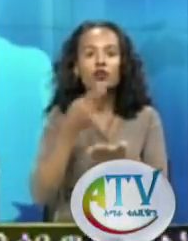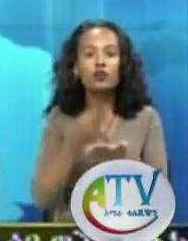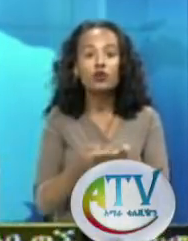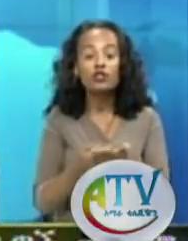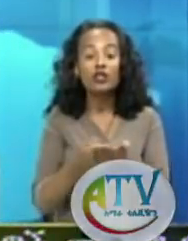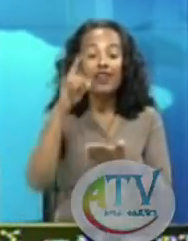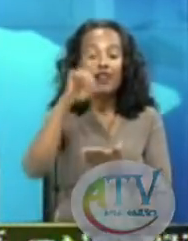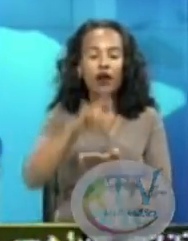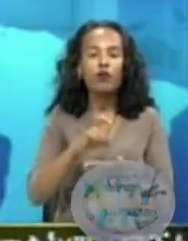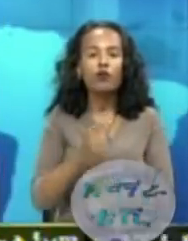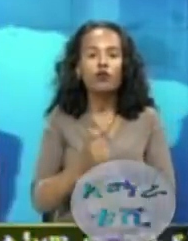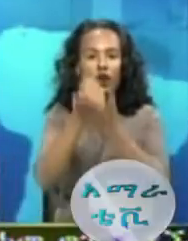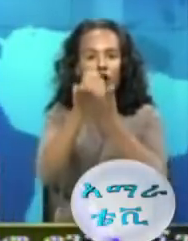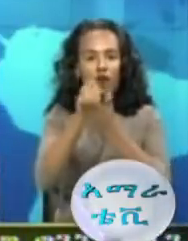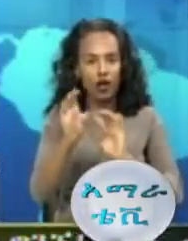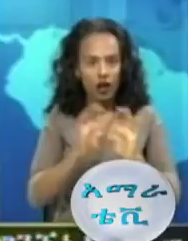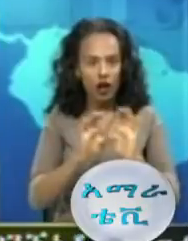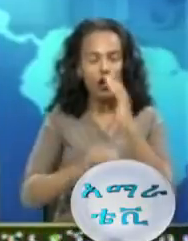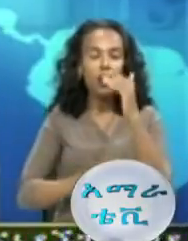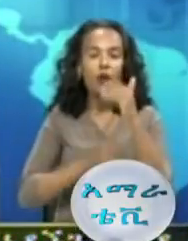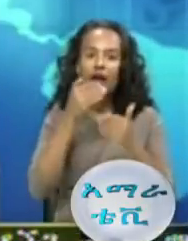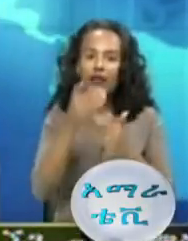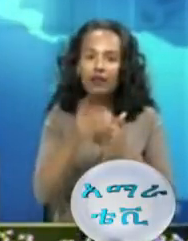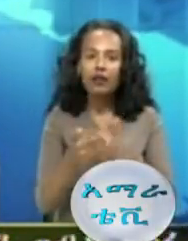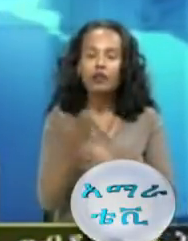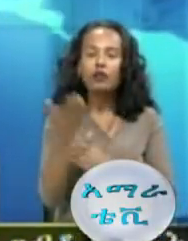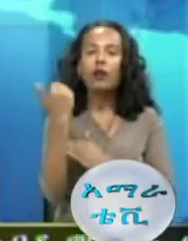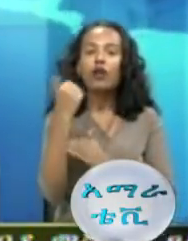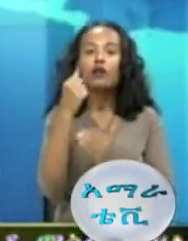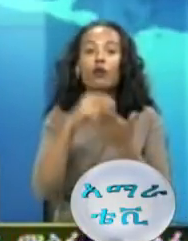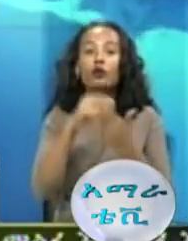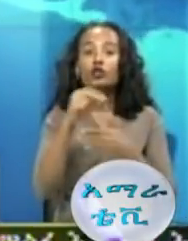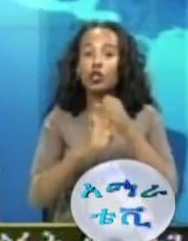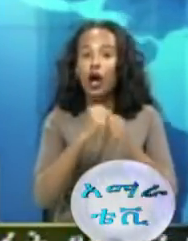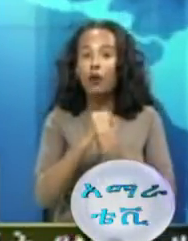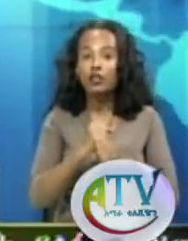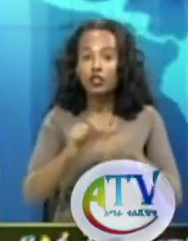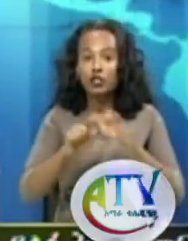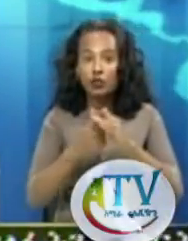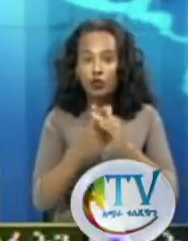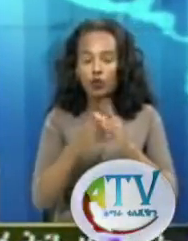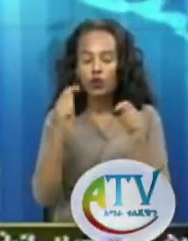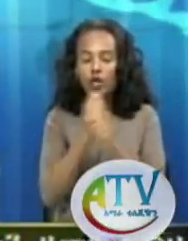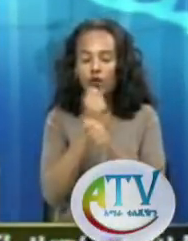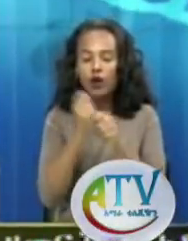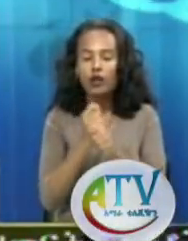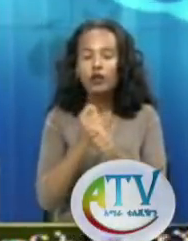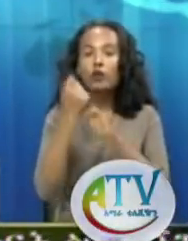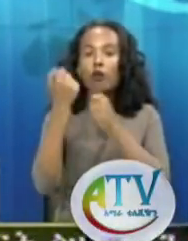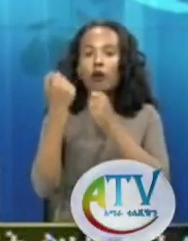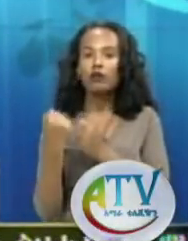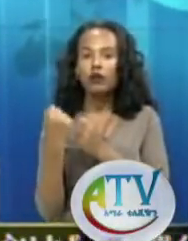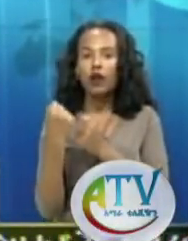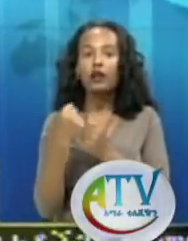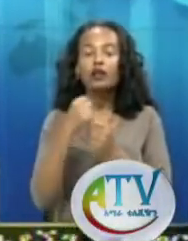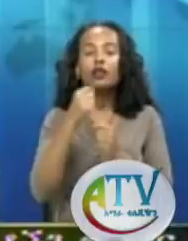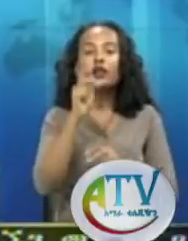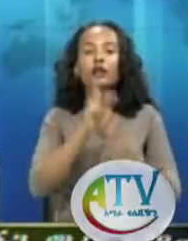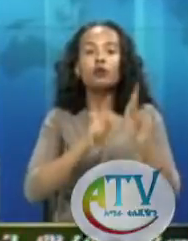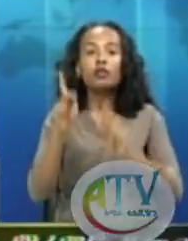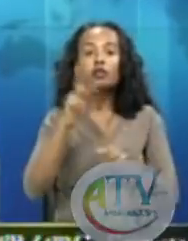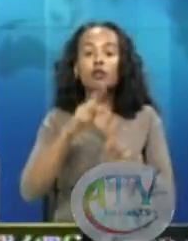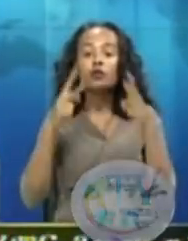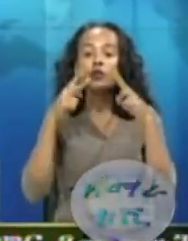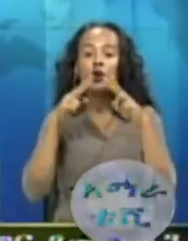ተገቢውን ድጋፍ ያደርጋል። በቀጣይነትም ባለፈው በጀት ዓመት የተጀመሩ ተግባራትን በማጠናከር ህብረተሰብ